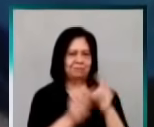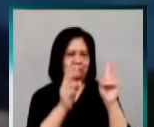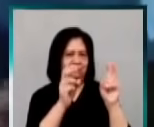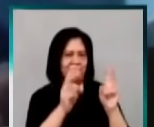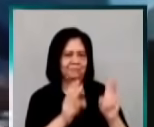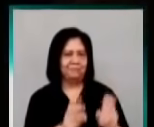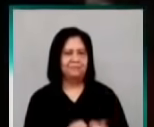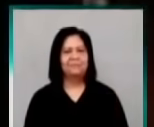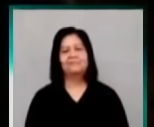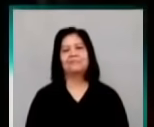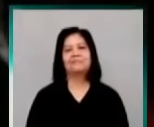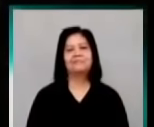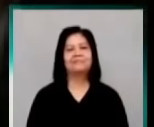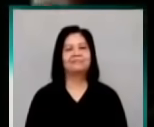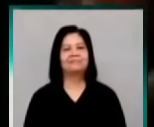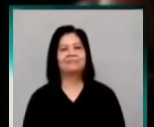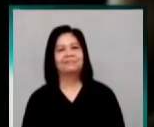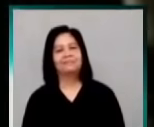Chiquitita.